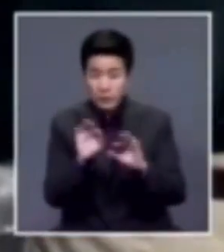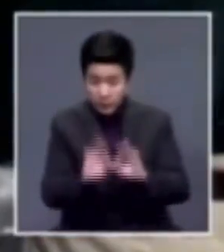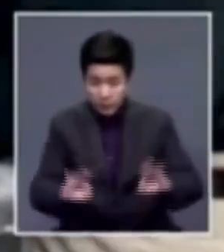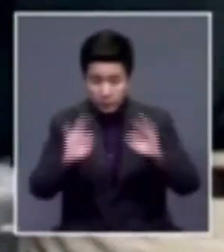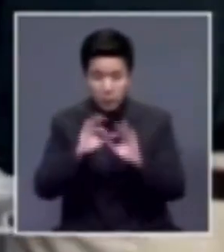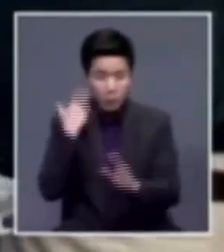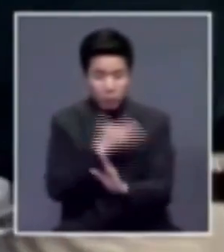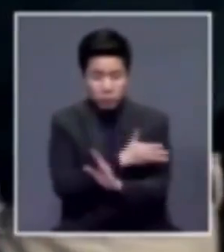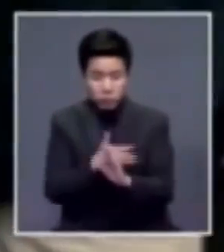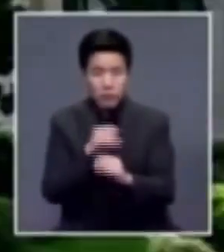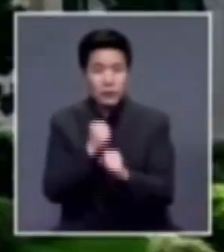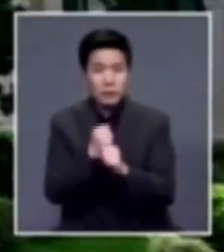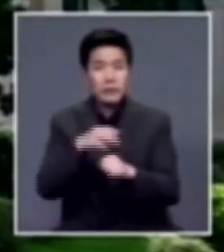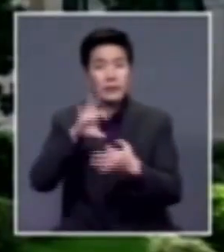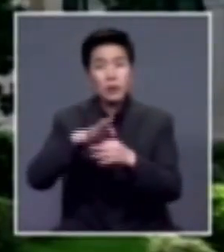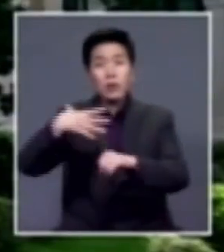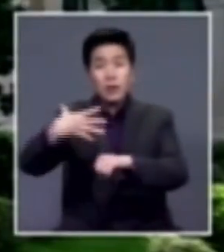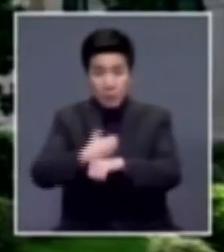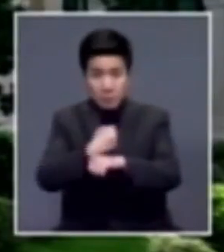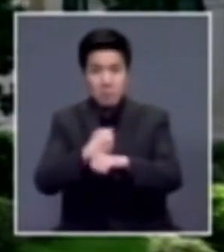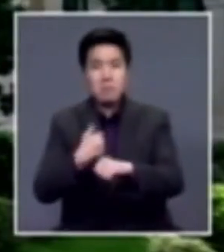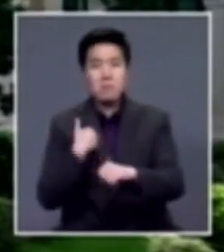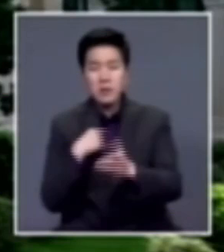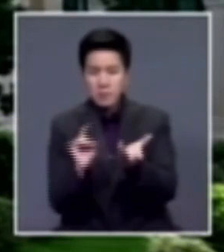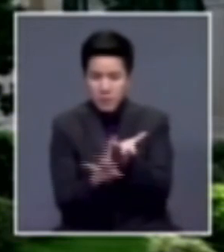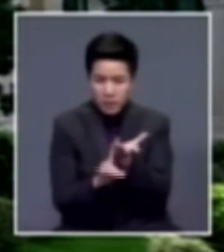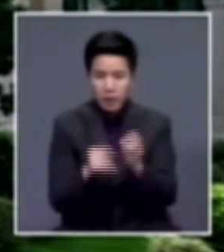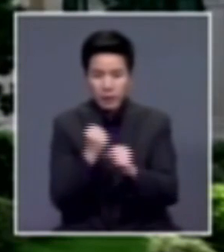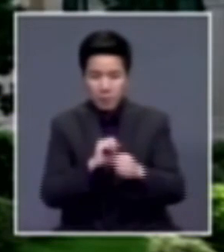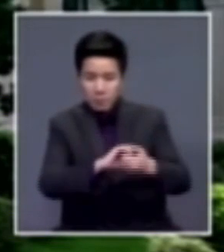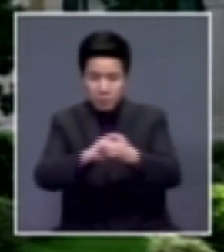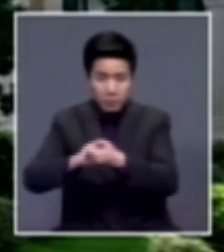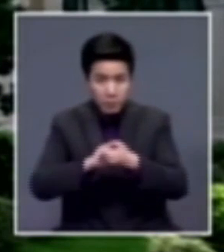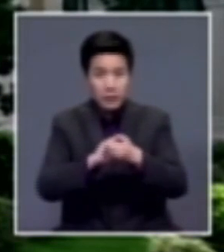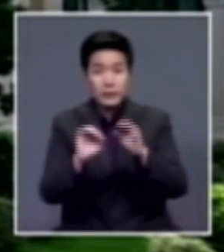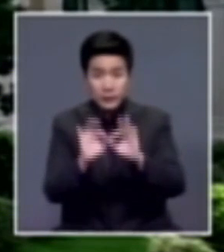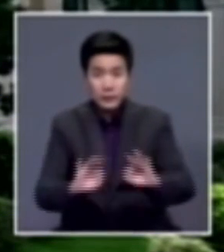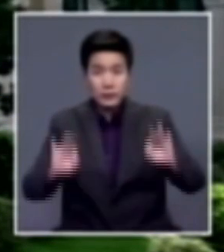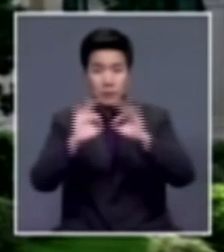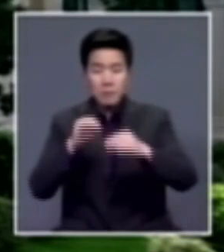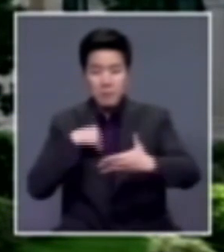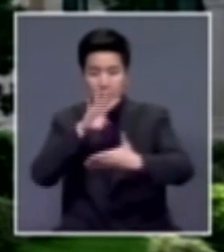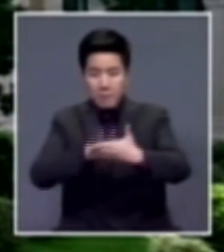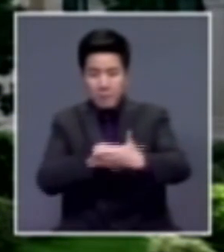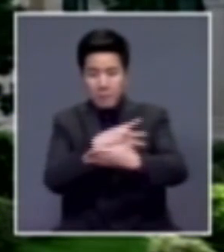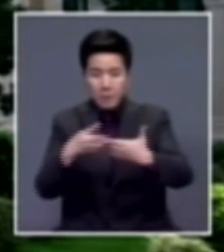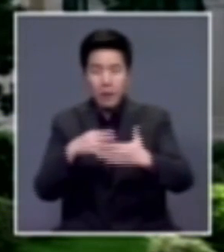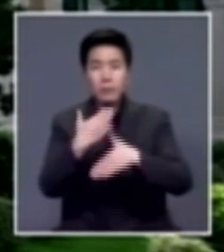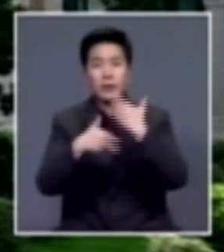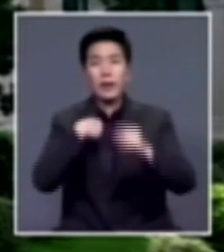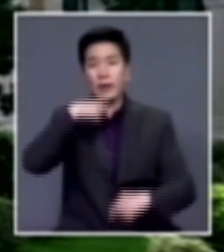ที่ผ่านมาก็ได้สร้างบรรยากาศทางการเมืองที่มีเสถียรภาพเร่งสร้างความปรองดองที่สำคัญก็คือมียุทธศาสตร์การพัฒนาประเทศที่ชัดเจ